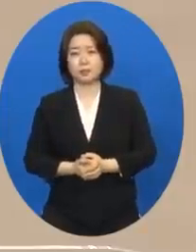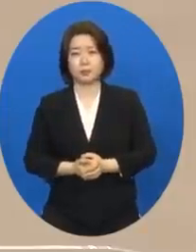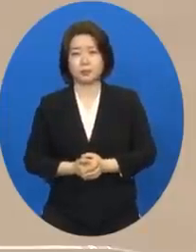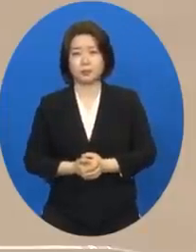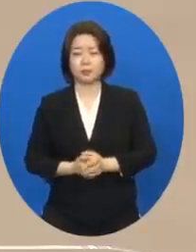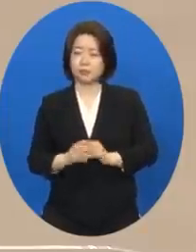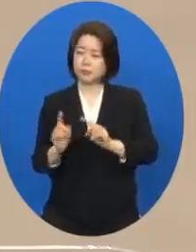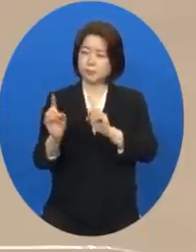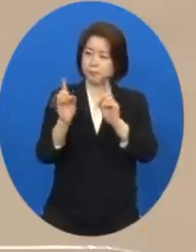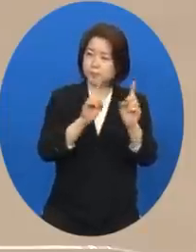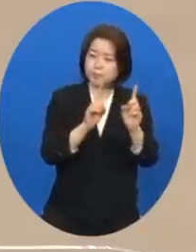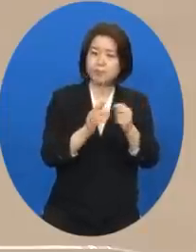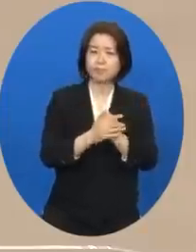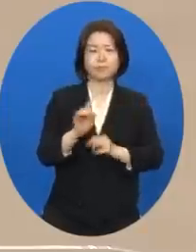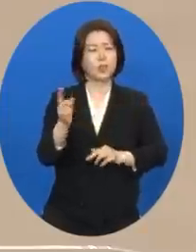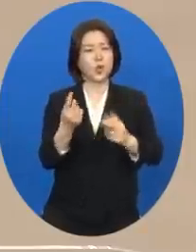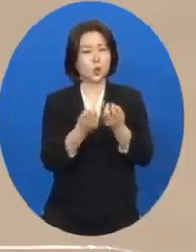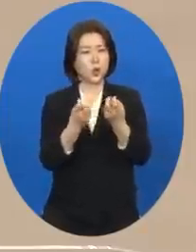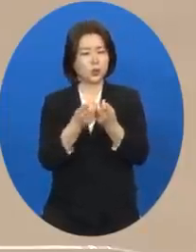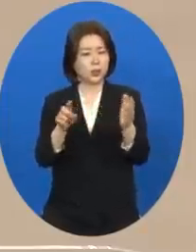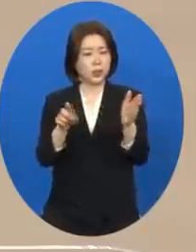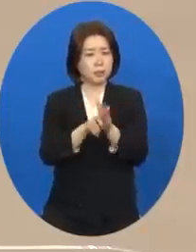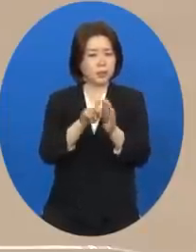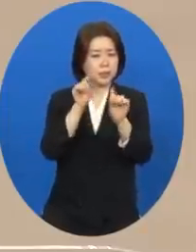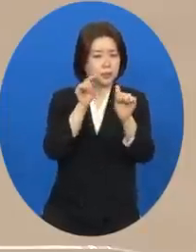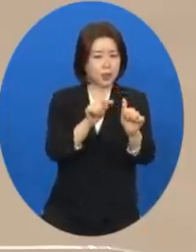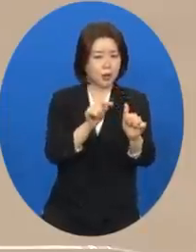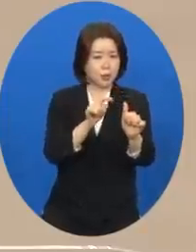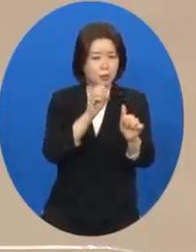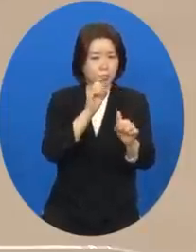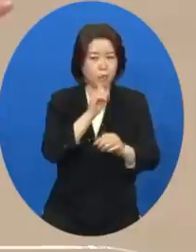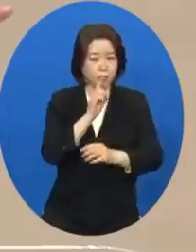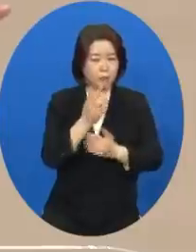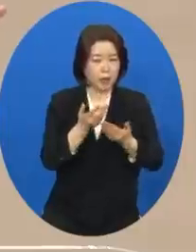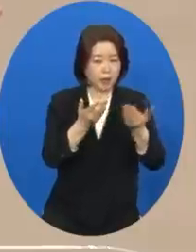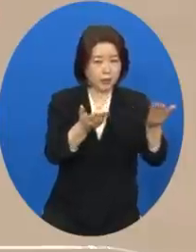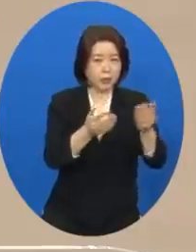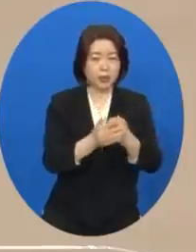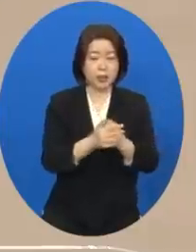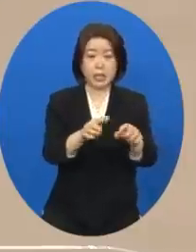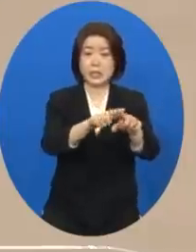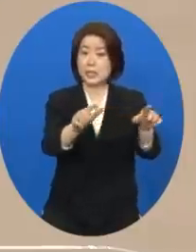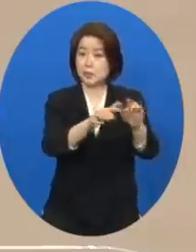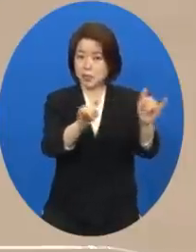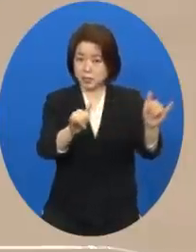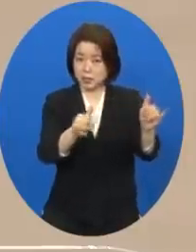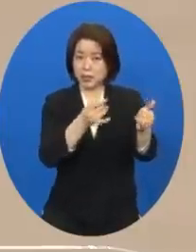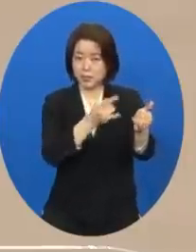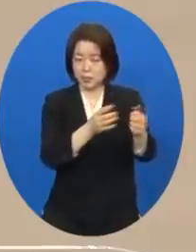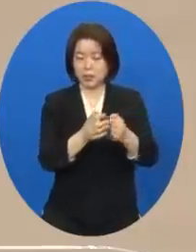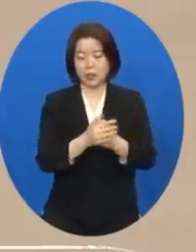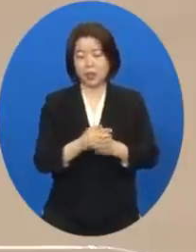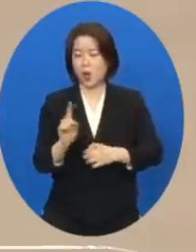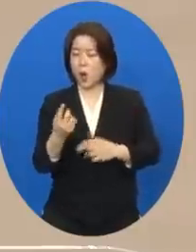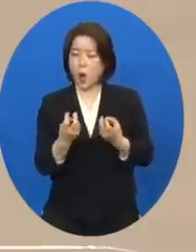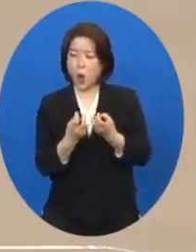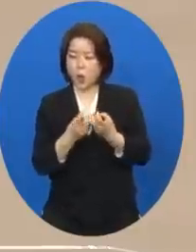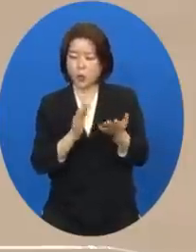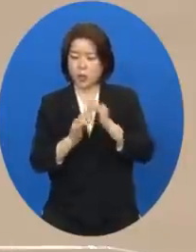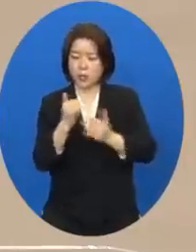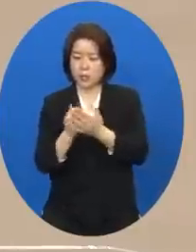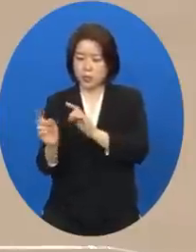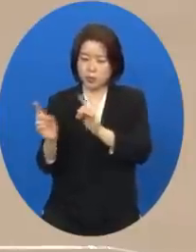부활을 어떻게 믿어 라고 할까 일반 사람들에게 어떻게 예수님의 부활을 믿어 라고